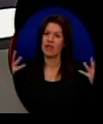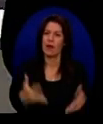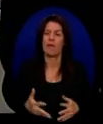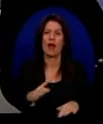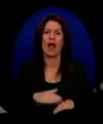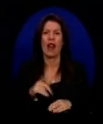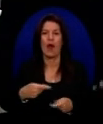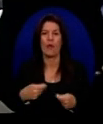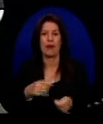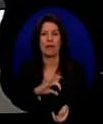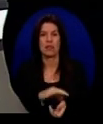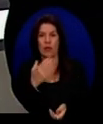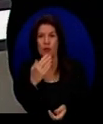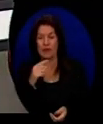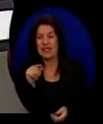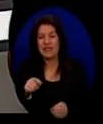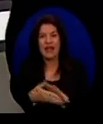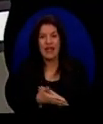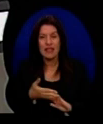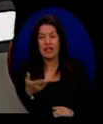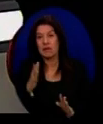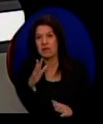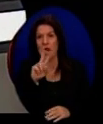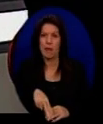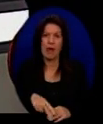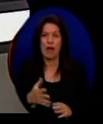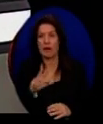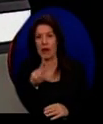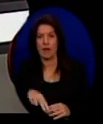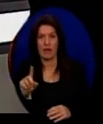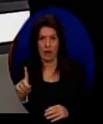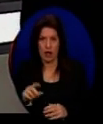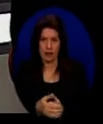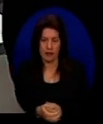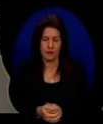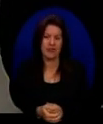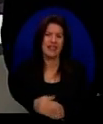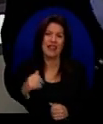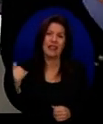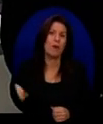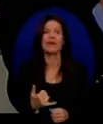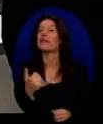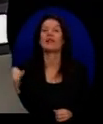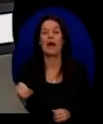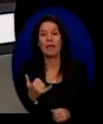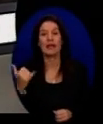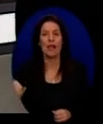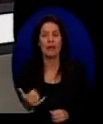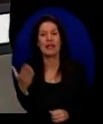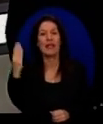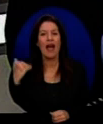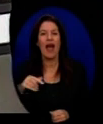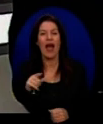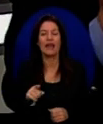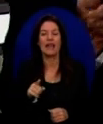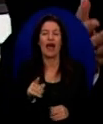יהודים, זה התחיל ב-2000-2001. תראי, תמיד, תמיד היו הזרעים האנטישמיים